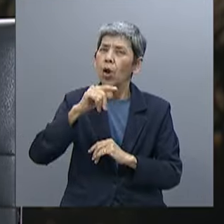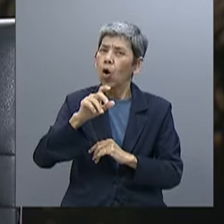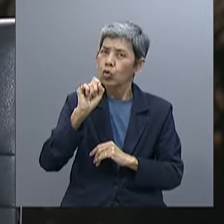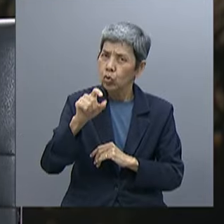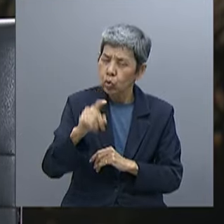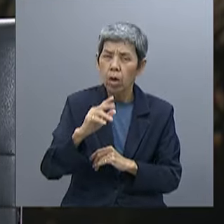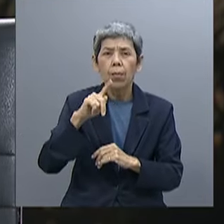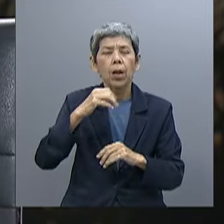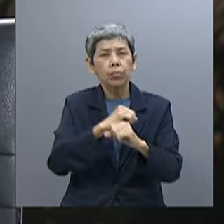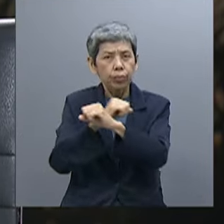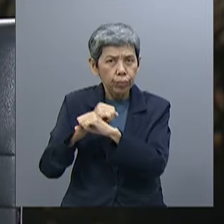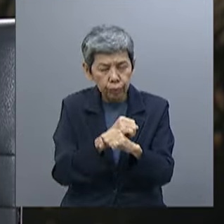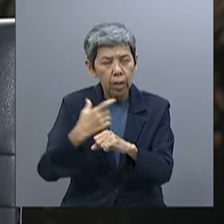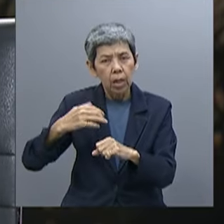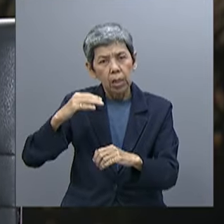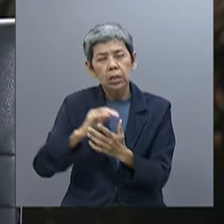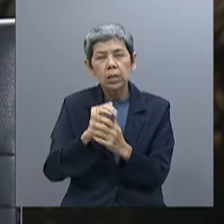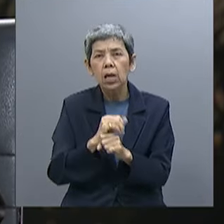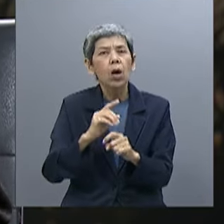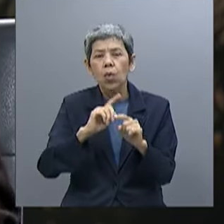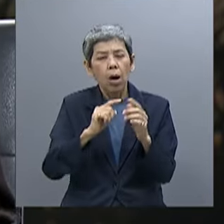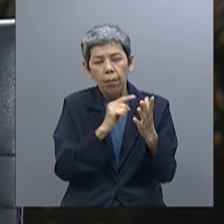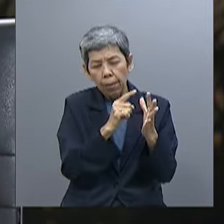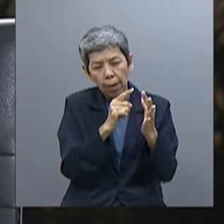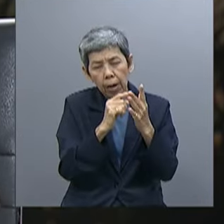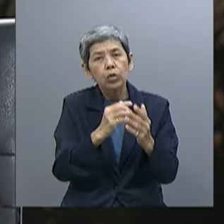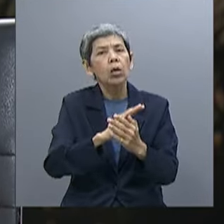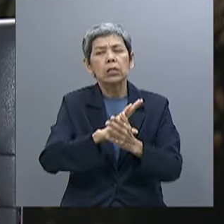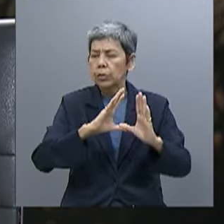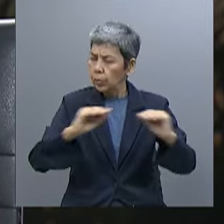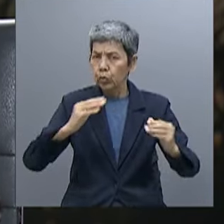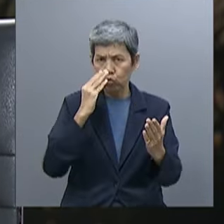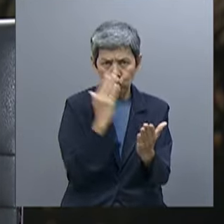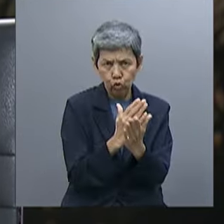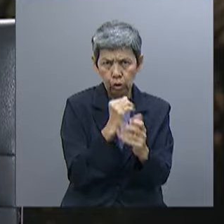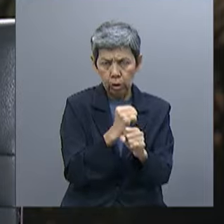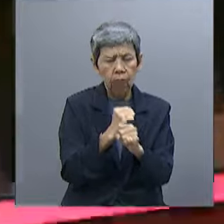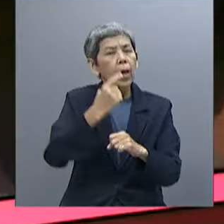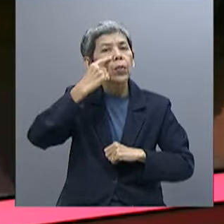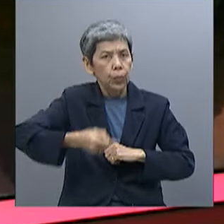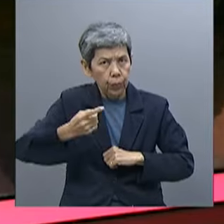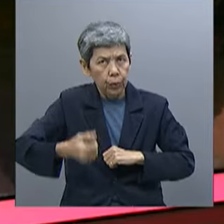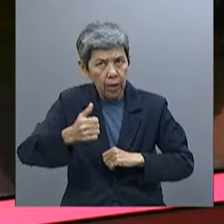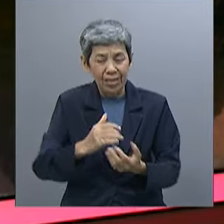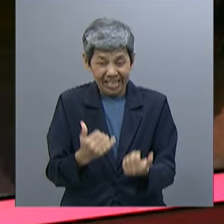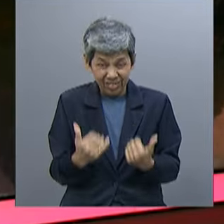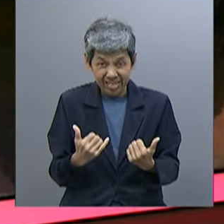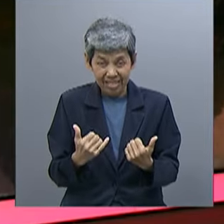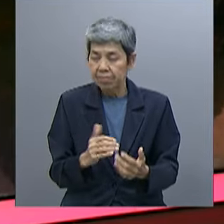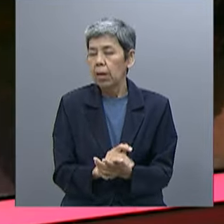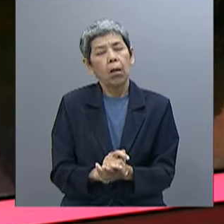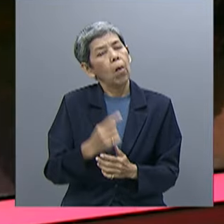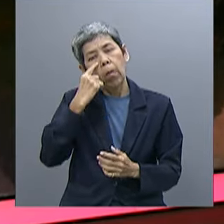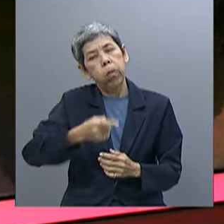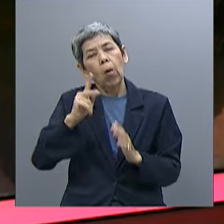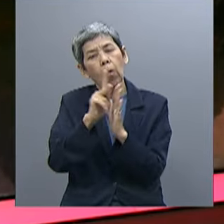บความมั่นคงกฎกายการศึกสแลปลอต่างๆจะต้องหมดไปจะต้องทำทุกอย่างให้เป็นปกติให้ได้ตอนนี้ทุกสิ่งทุกอย่างไม่เป็นปกติ